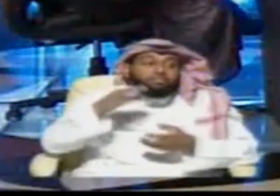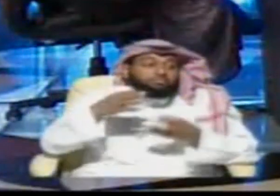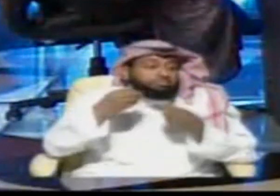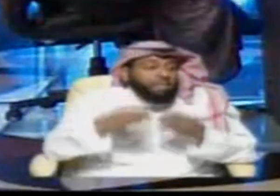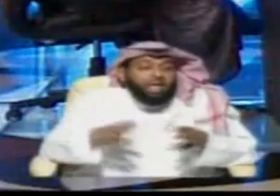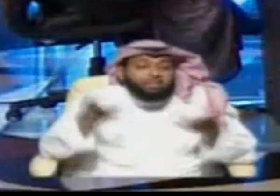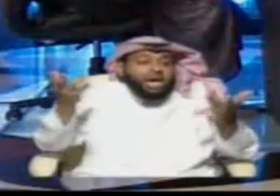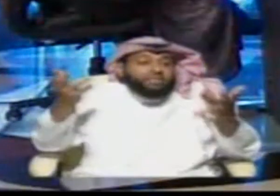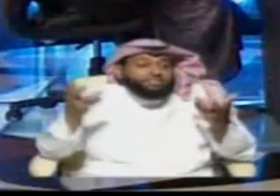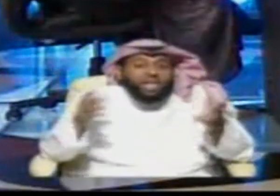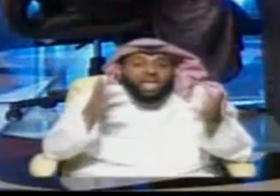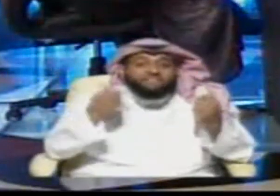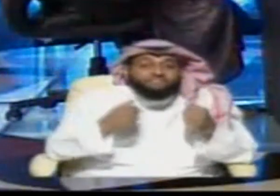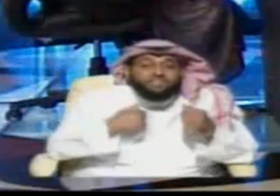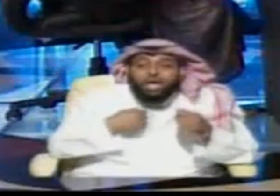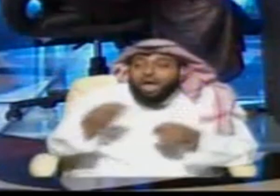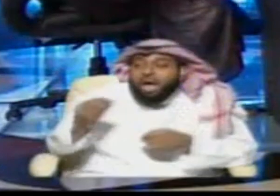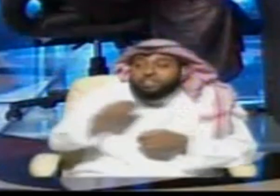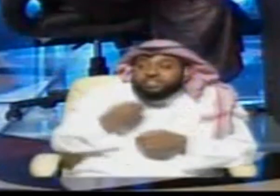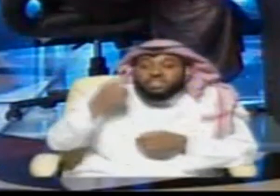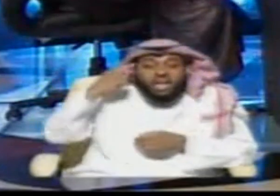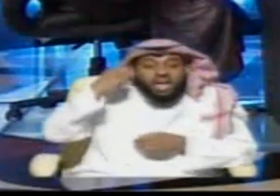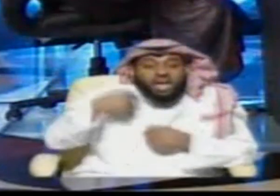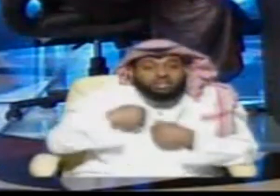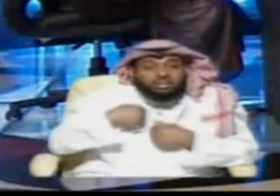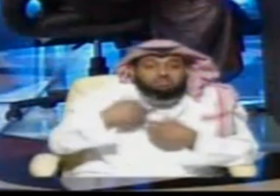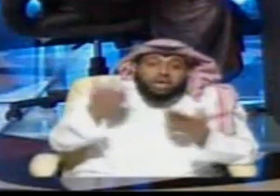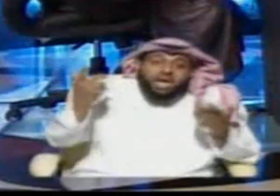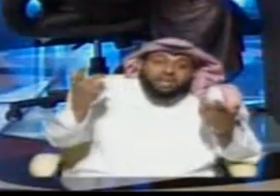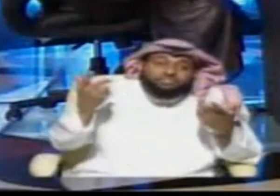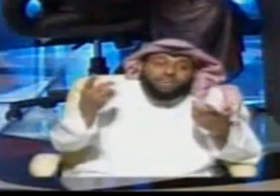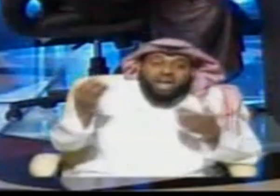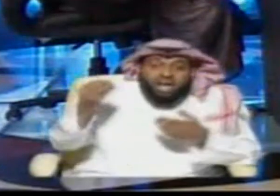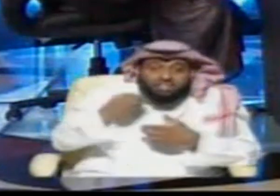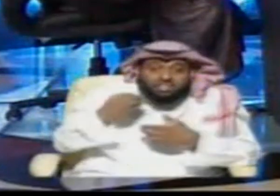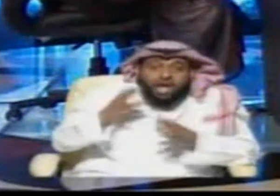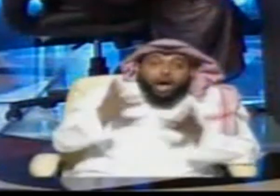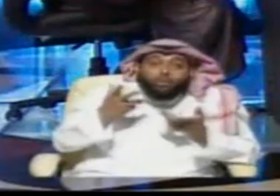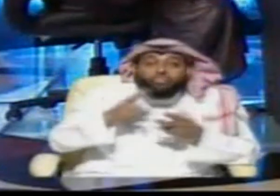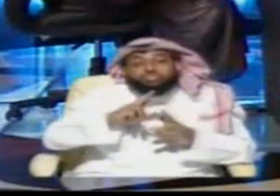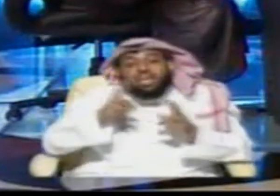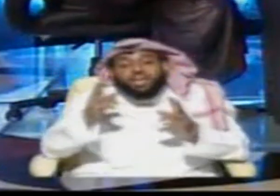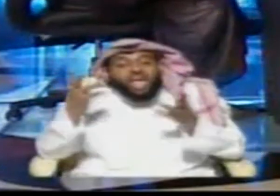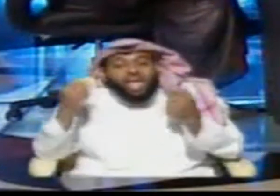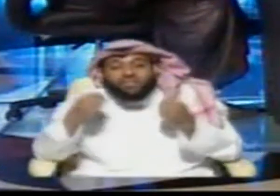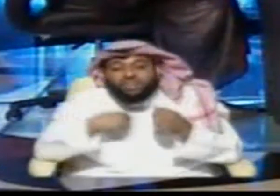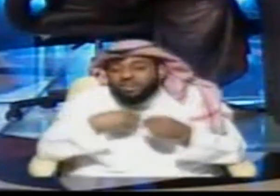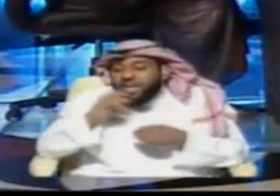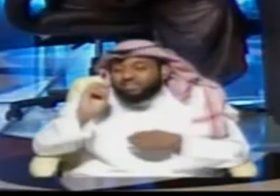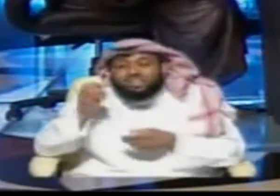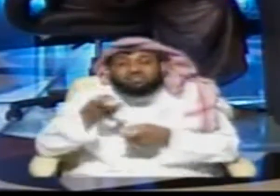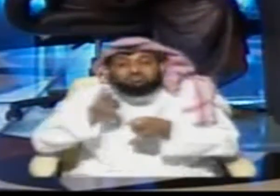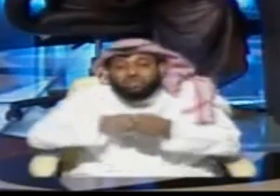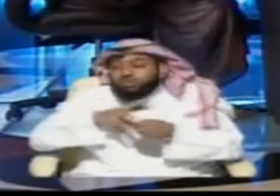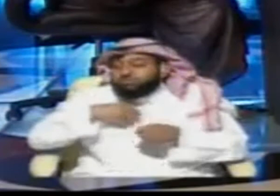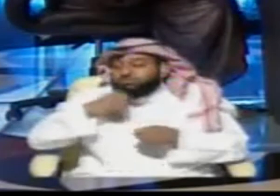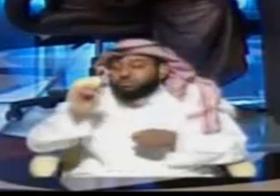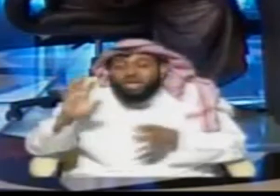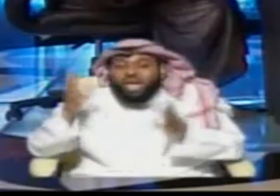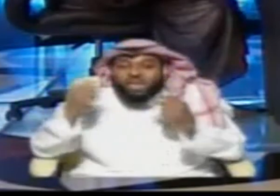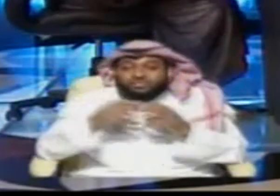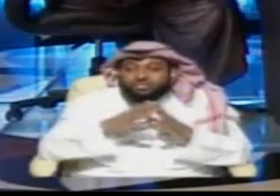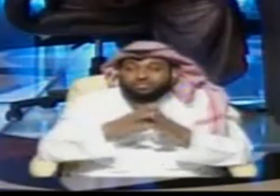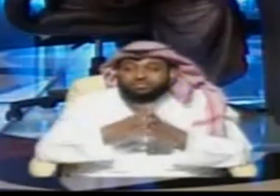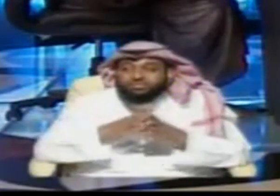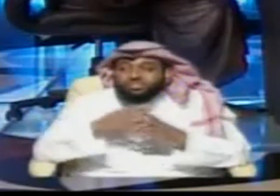يعني هدية أو هي من المعار الذي ينبغي أن أرجعه إليه؟ ما أدري، وإذا كان هو ما